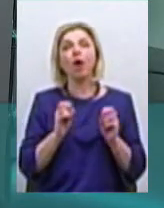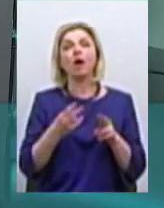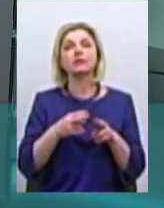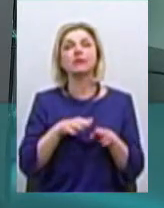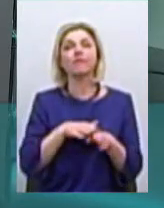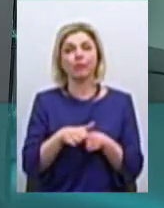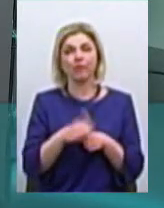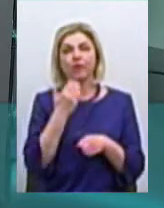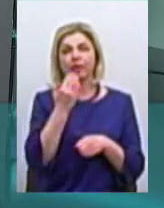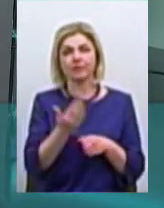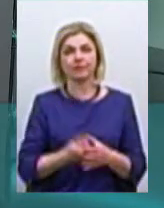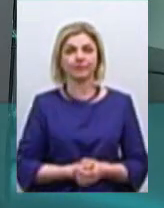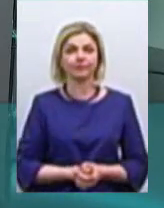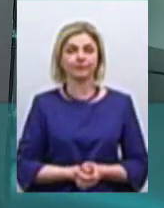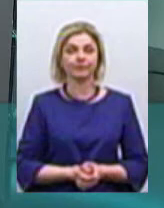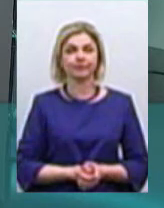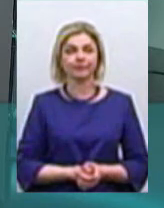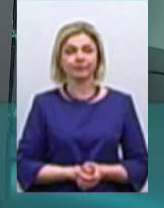відбувається?